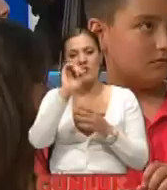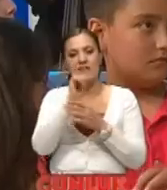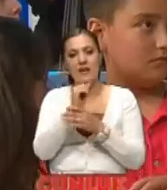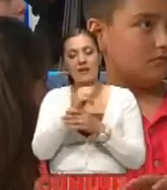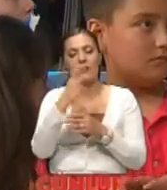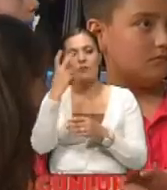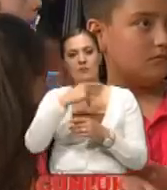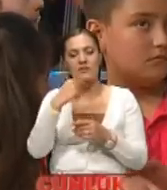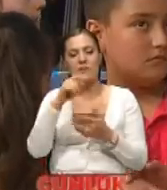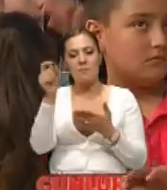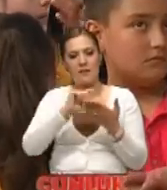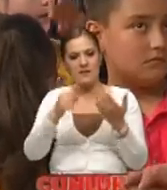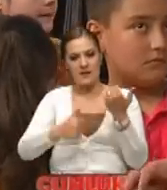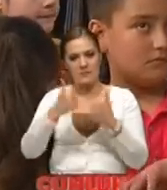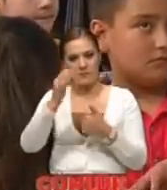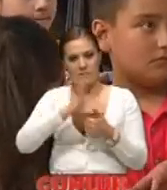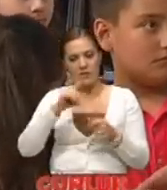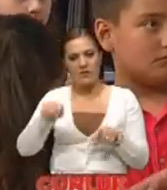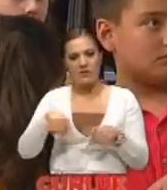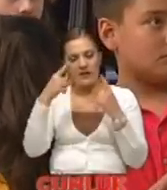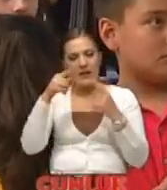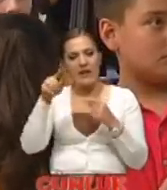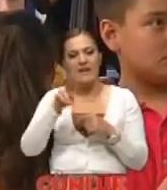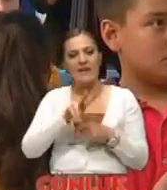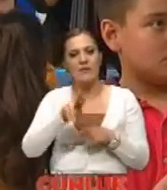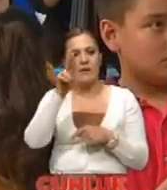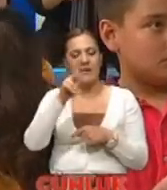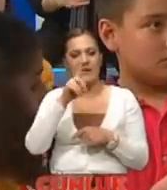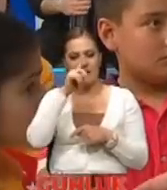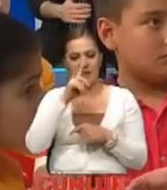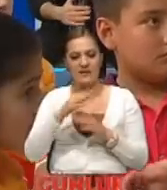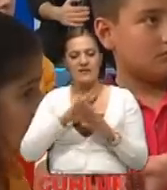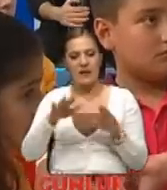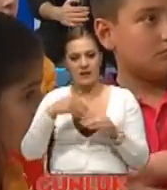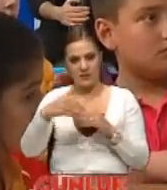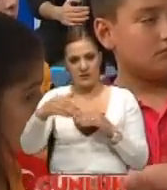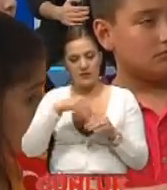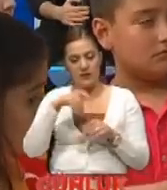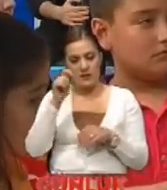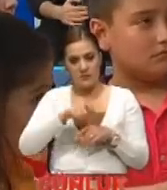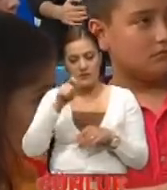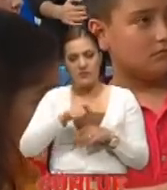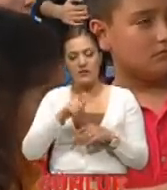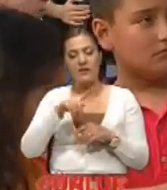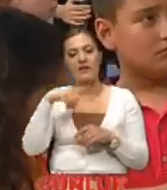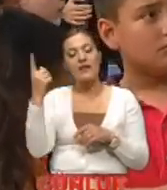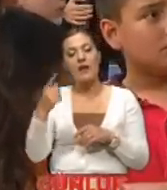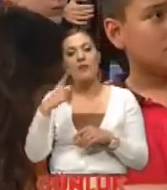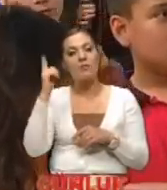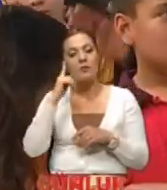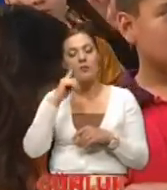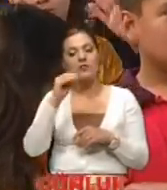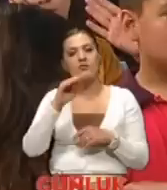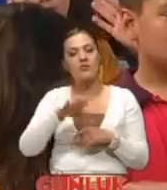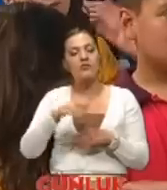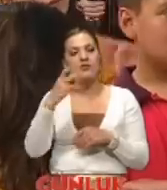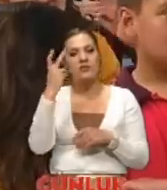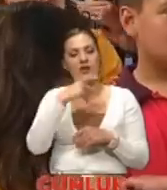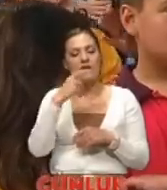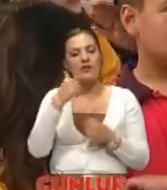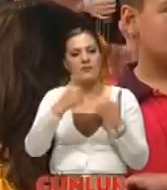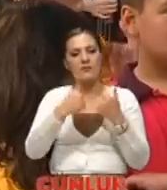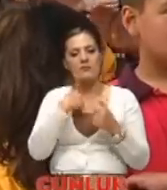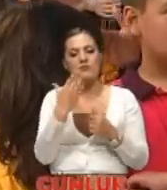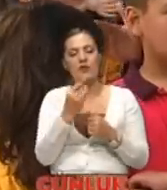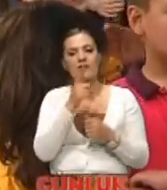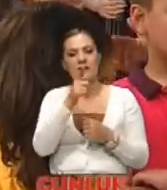müziğinde beste yarışması vardı. Onun finali 27 Nisan'da gerçekleştirilecek. Hı hı. Diğer popüler çocuk şarkıları yarışması bizim